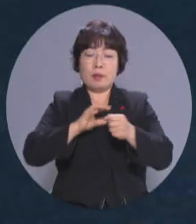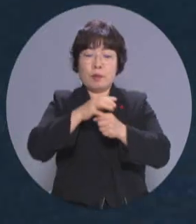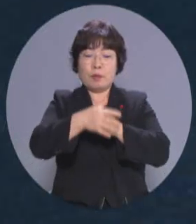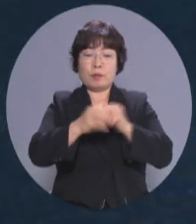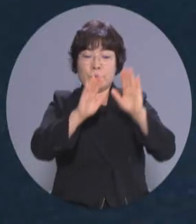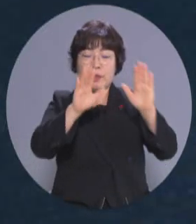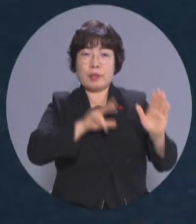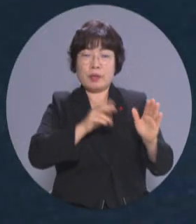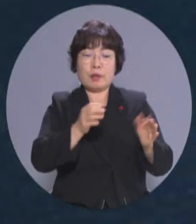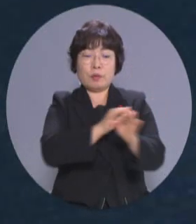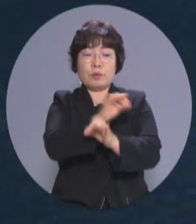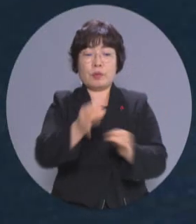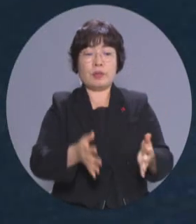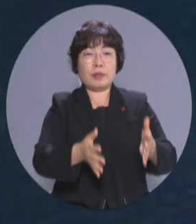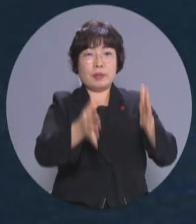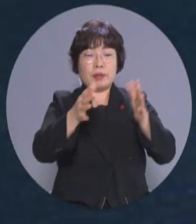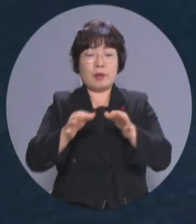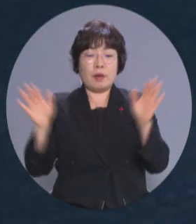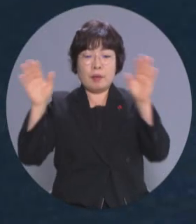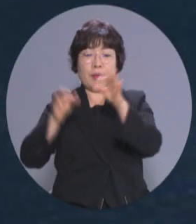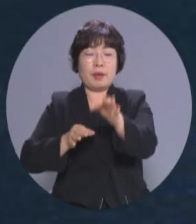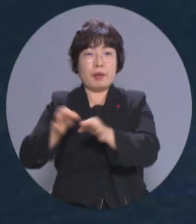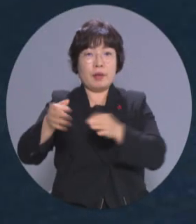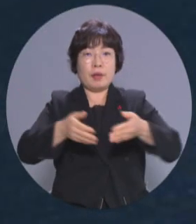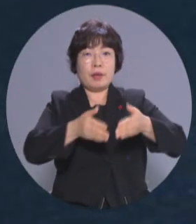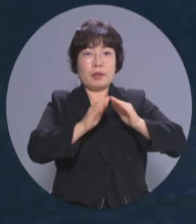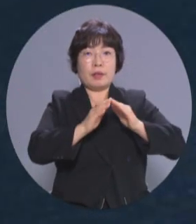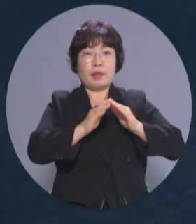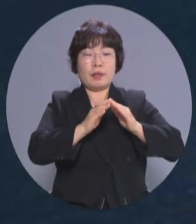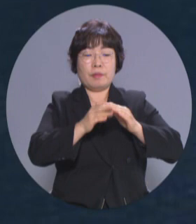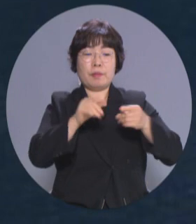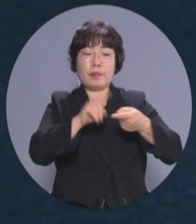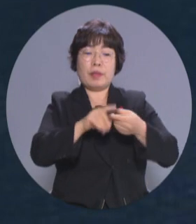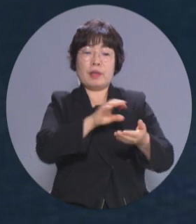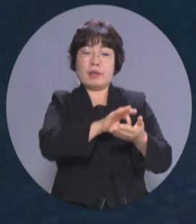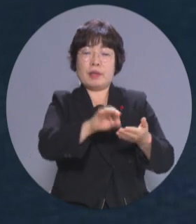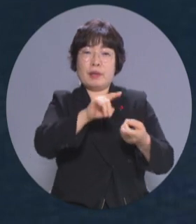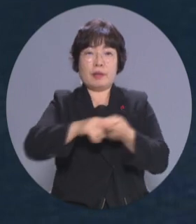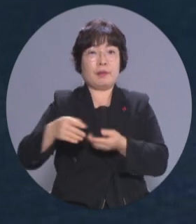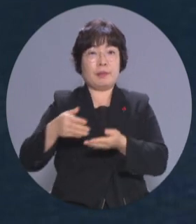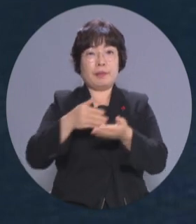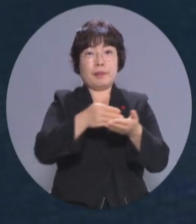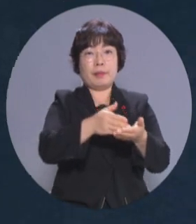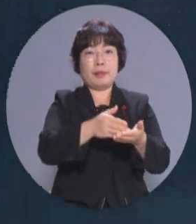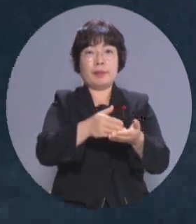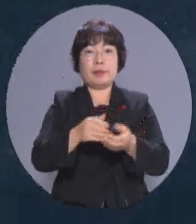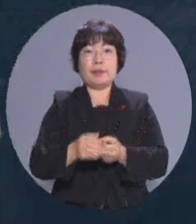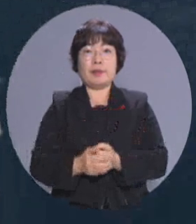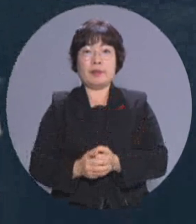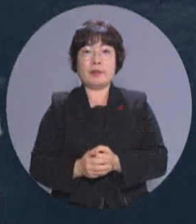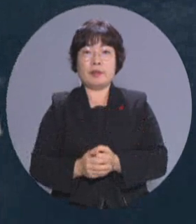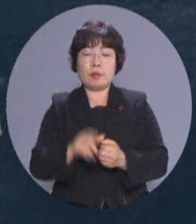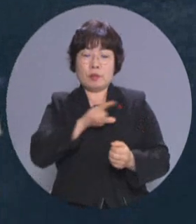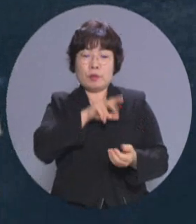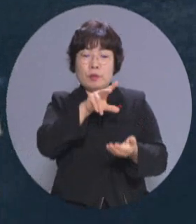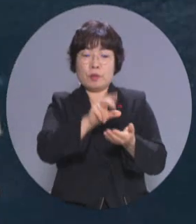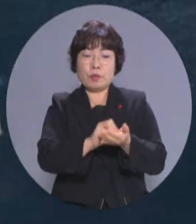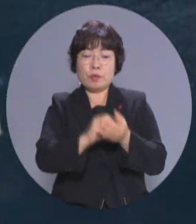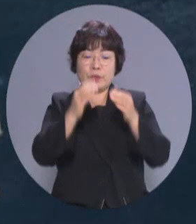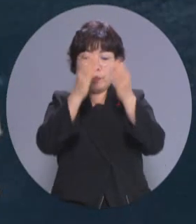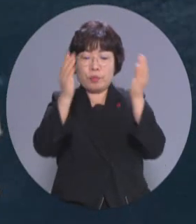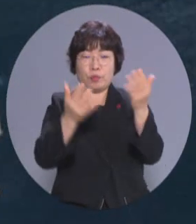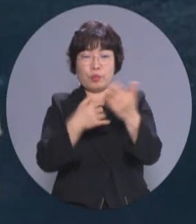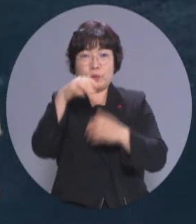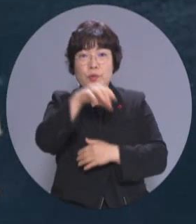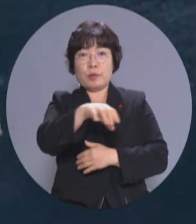건물은 쇼핑 시설과 야시장 등을 갖춘 상업 구역으로 활용하는 방안을 제시했습니다 또 주제관과 비고 시설